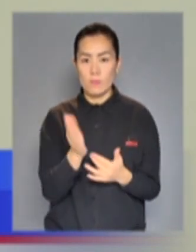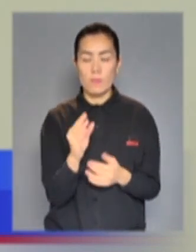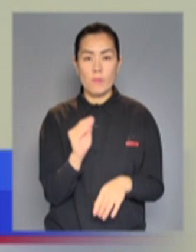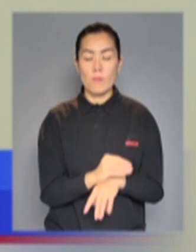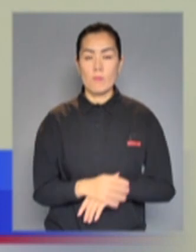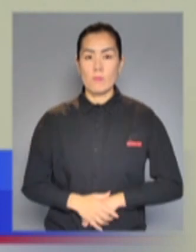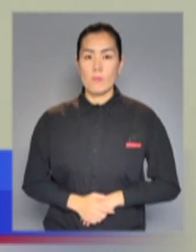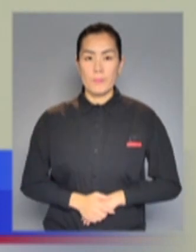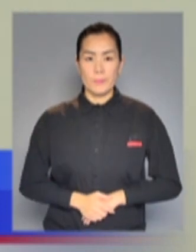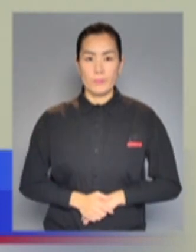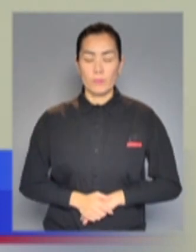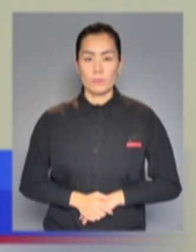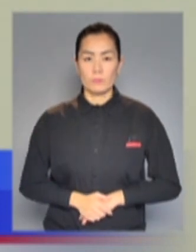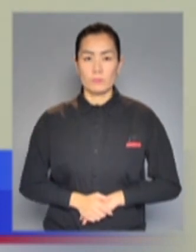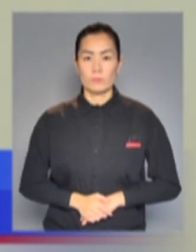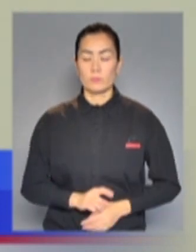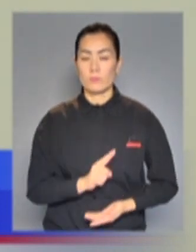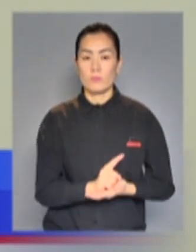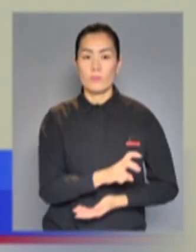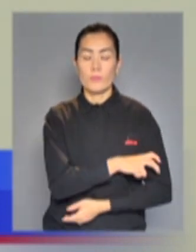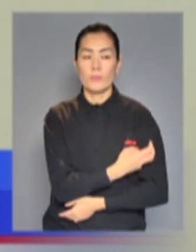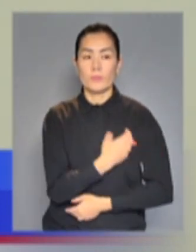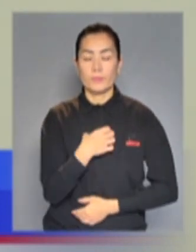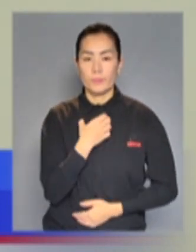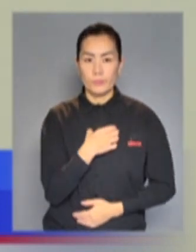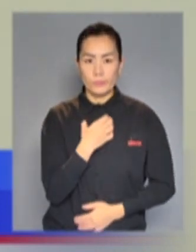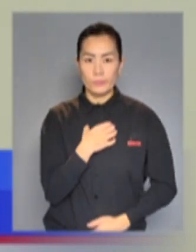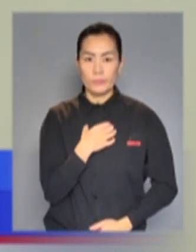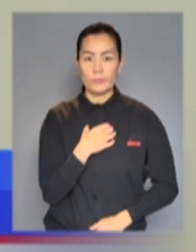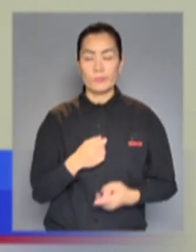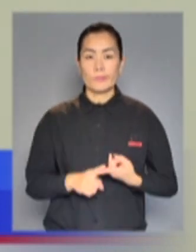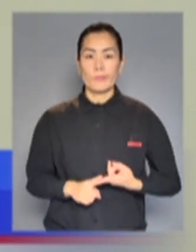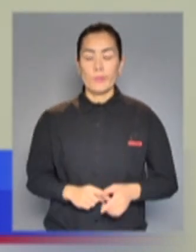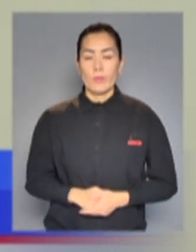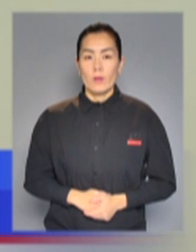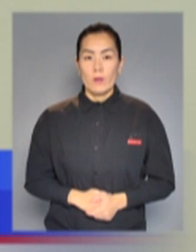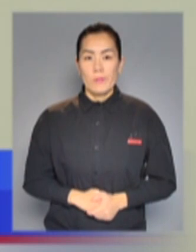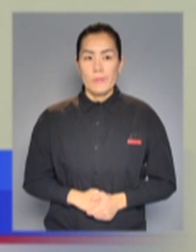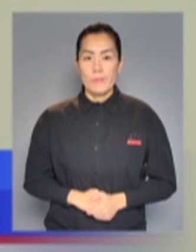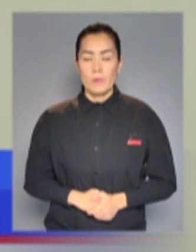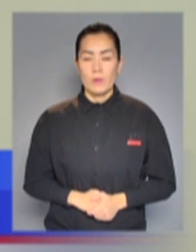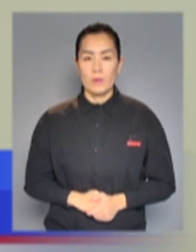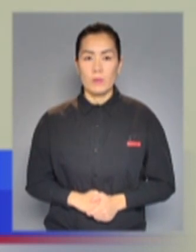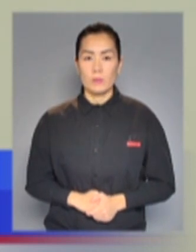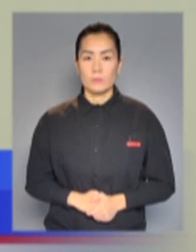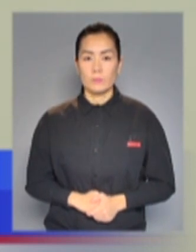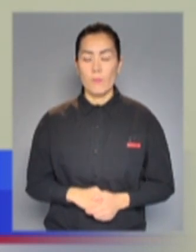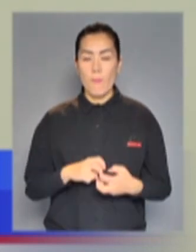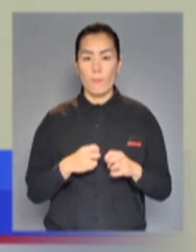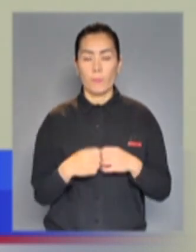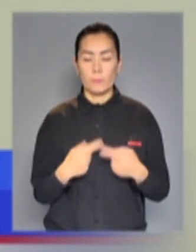сонымен қоса міндетті медициналық сақтандыру қорына байланысты өздерін толғандырған өзекті